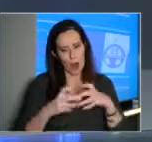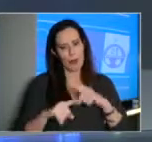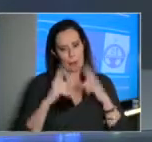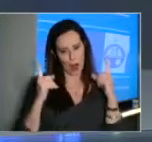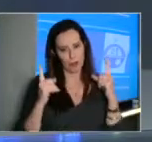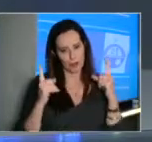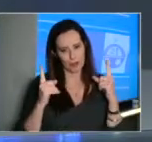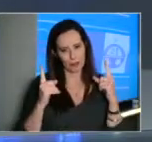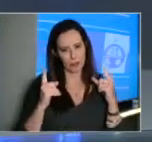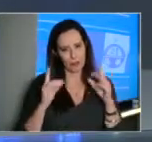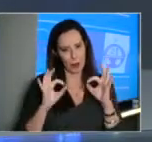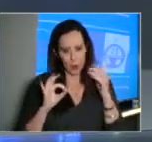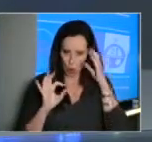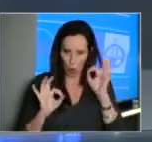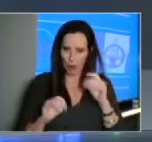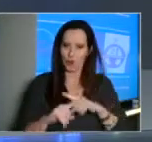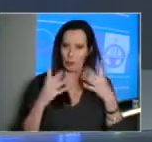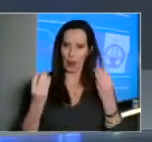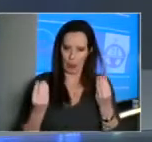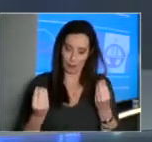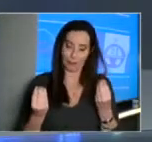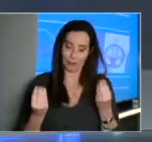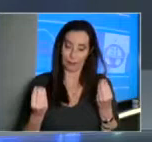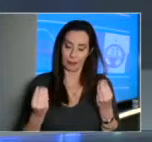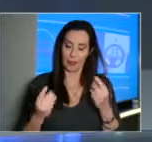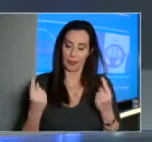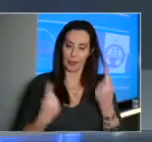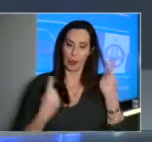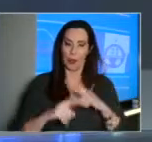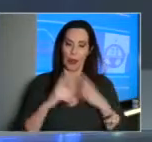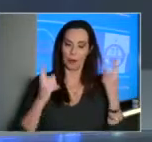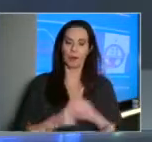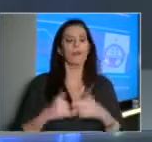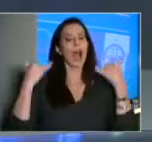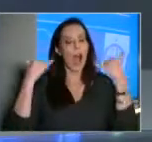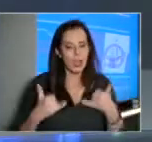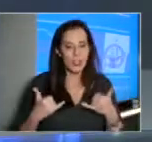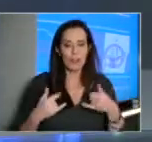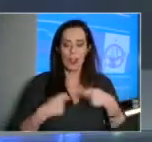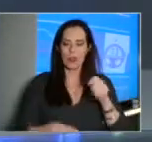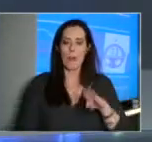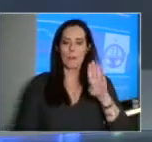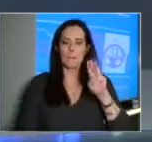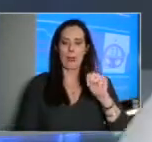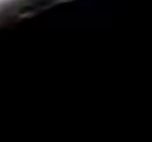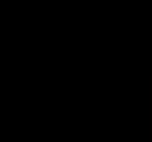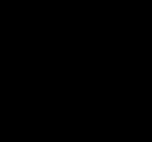האחרים, באופן די נורמלי ושונה מהרבה מאוד אירועים אחרים ושונים. עכשיו, חברת הכנסת מירב בן